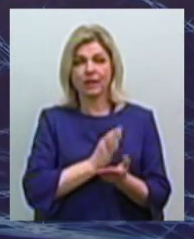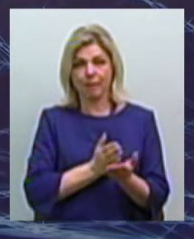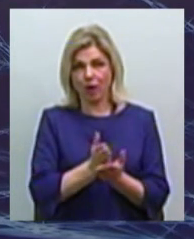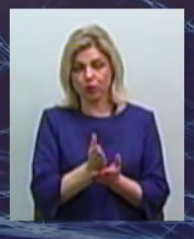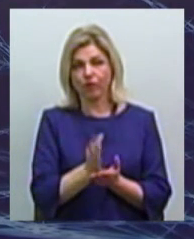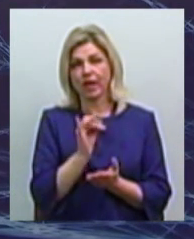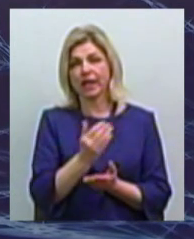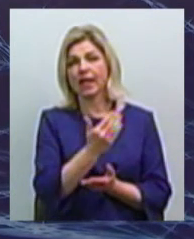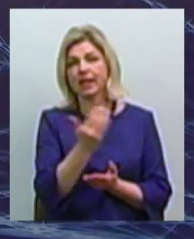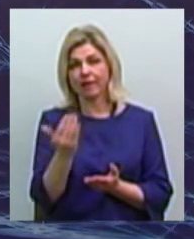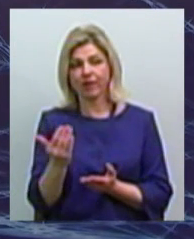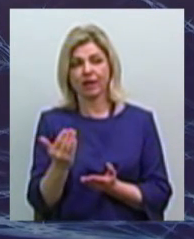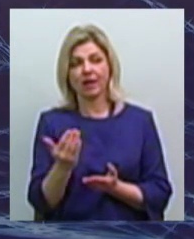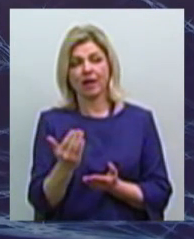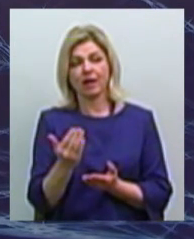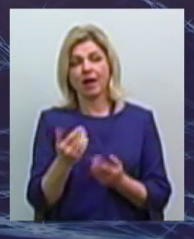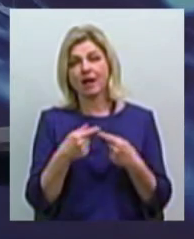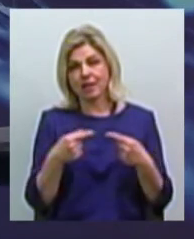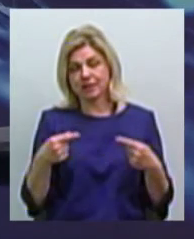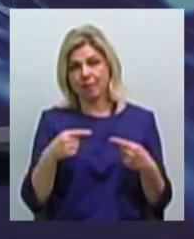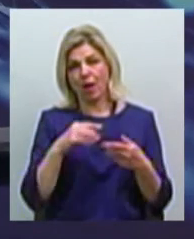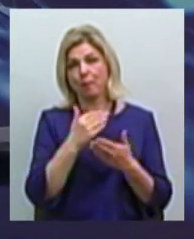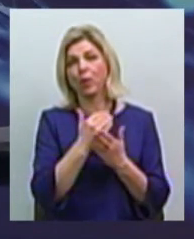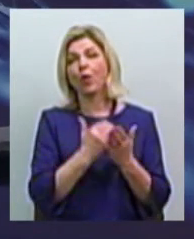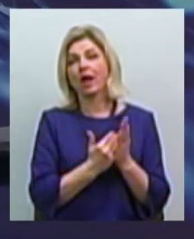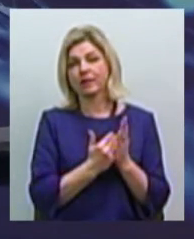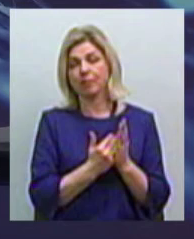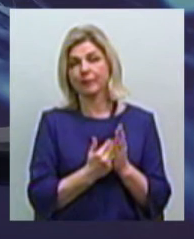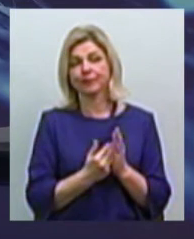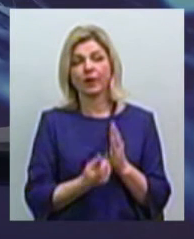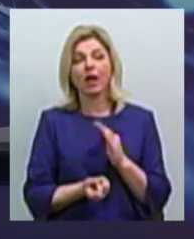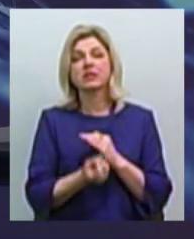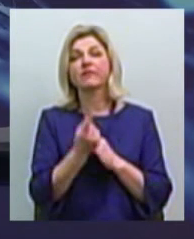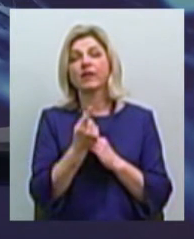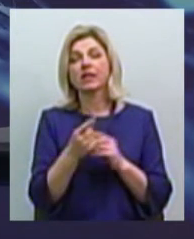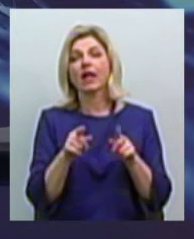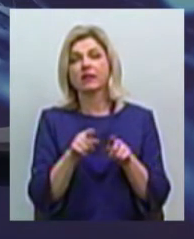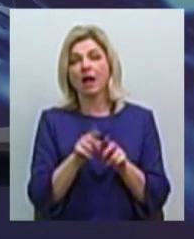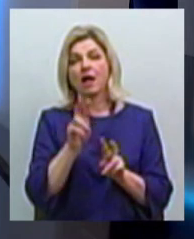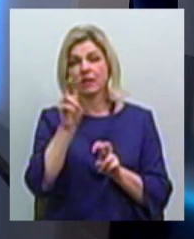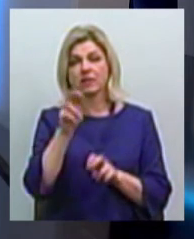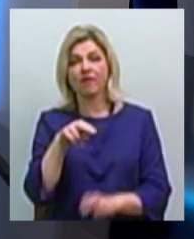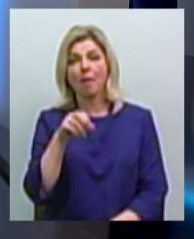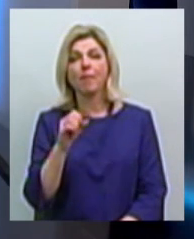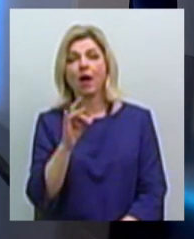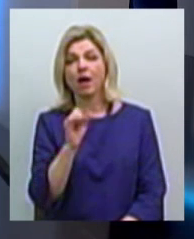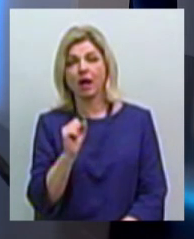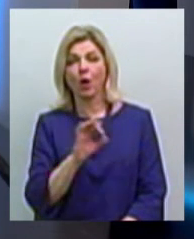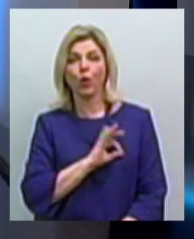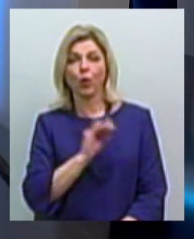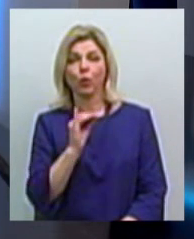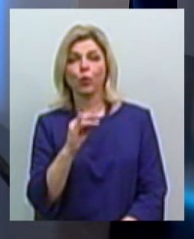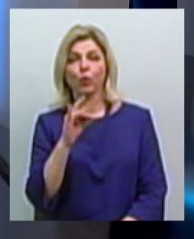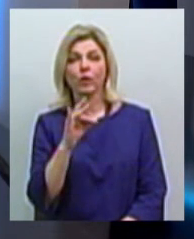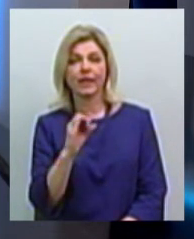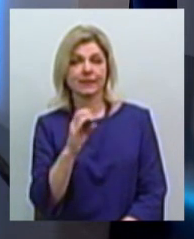з їхніми правопросвітницькими проектами. А скажіть, будь ласка, звідки з'явилась така назва «параюристи»? Параюристи –